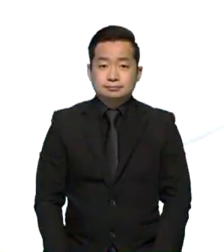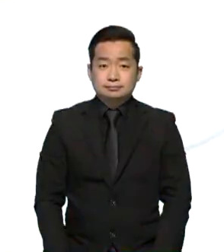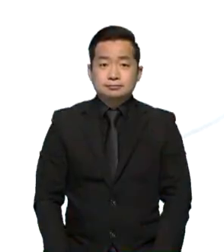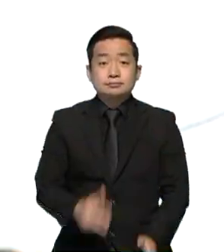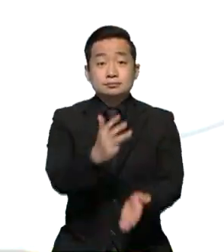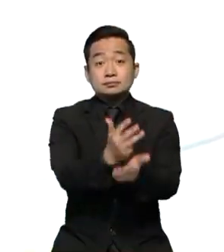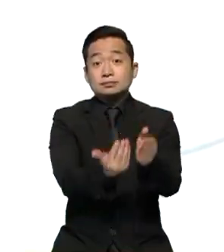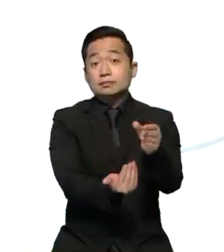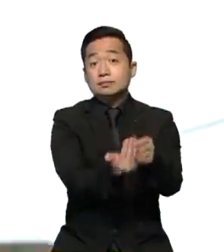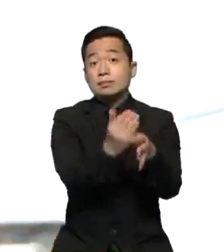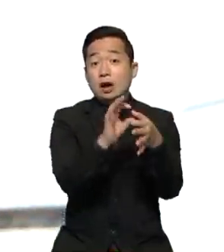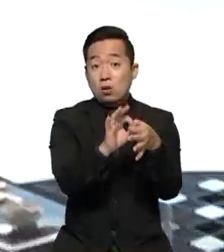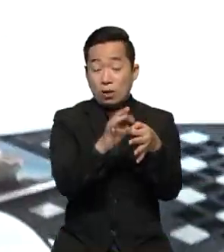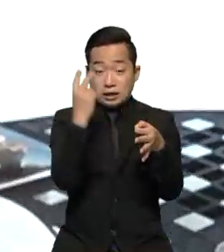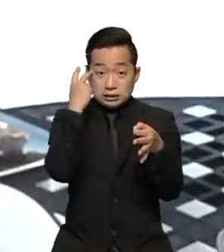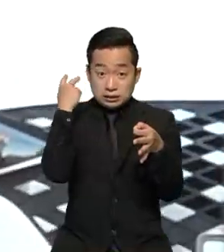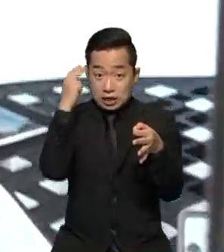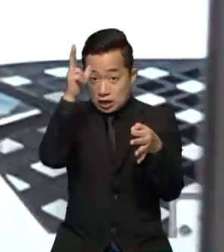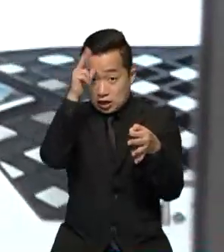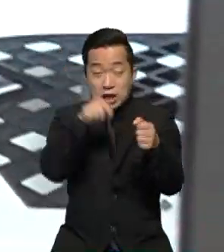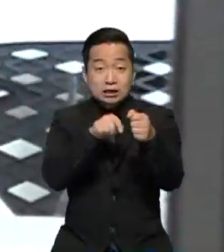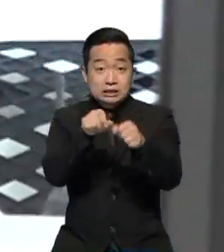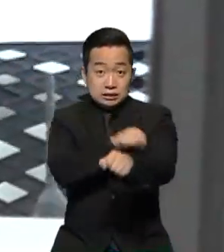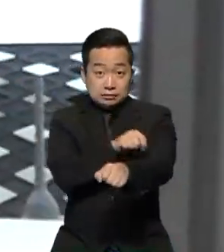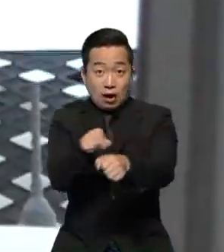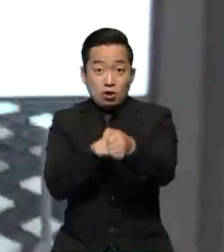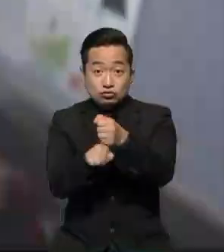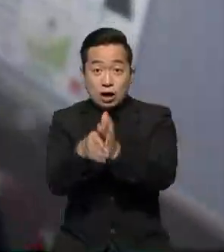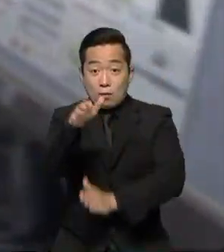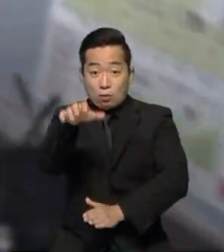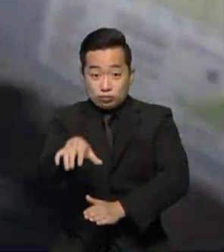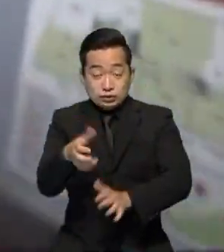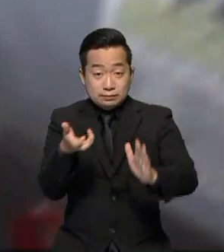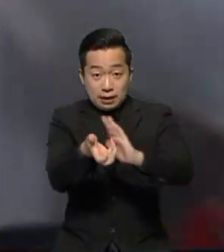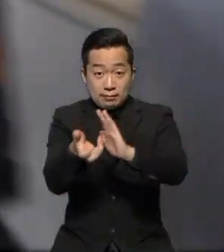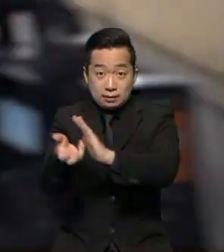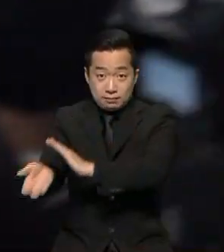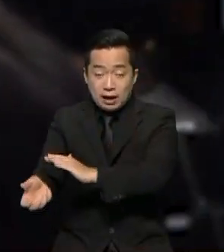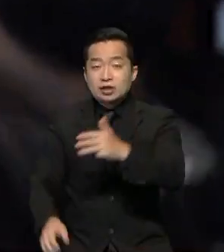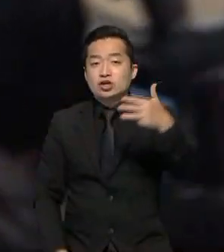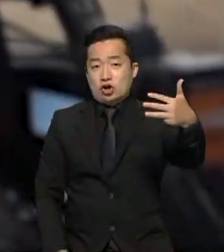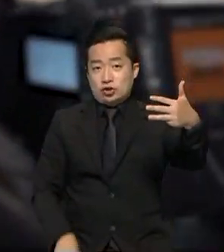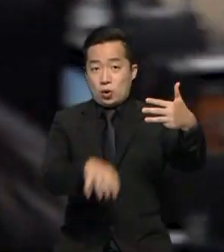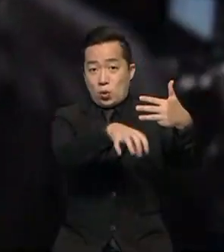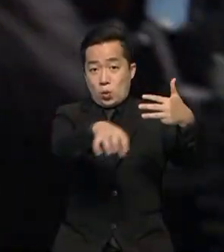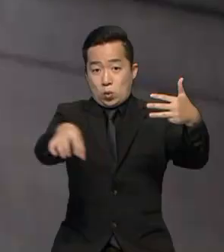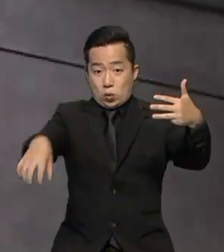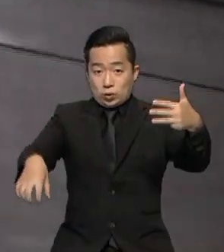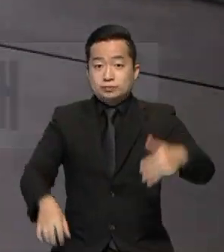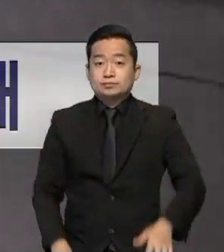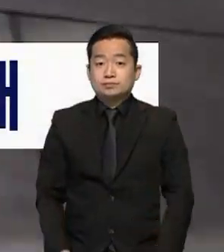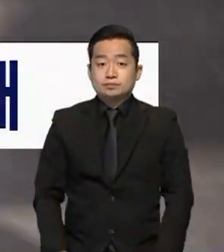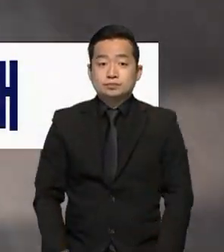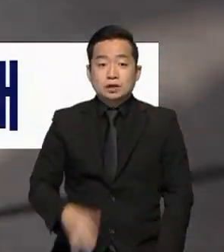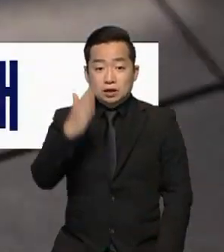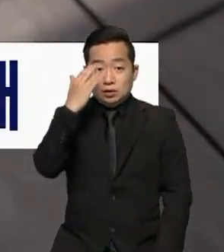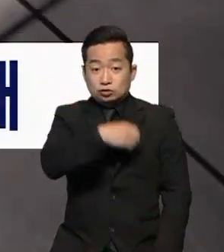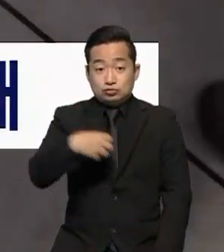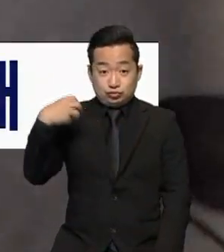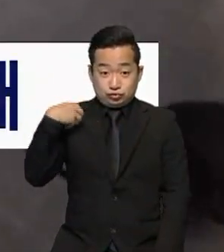이태원 참사와 관련해 이틀 전 경찰 특별수사본부가 압수수색에 나선 건 모두 8곳입니다. 여기엔